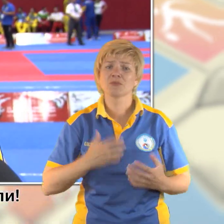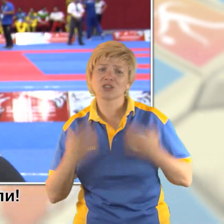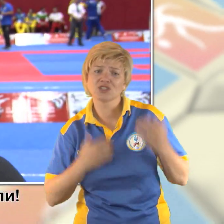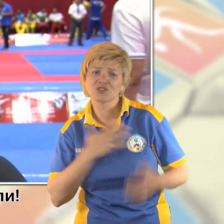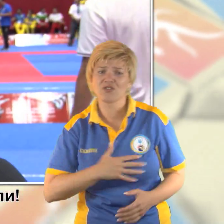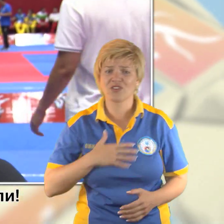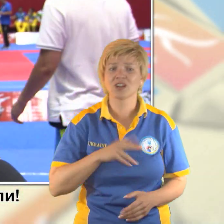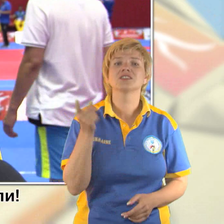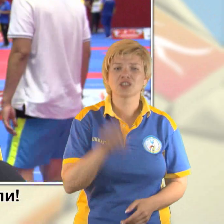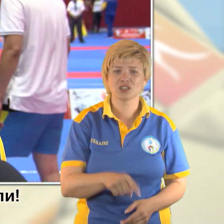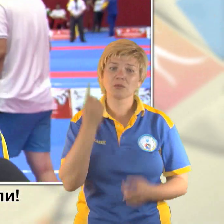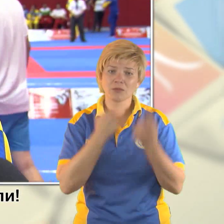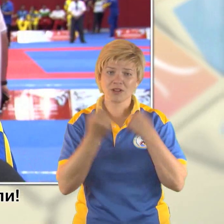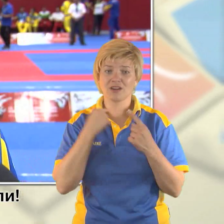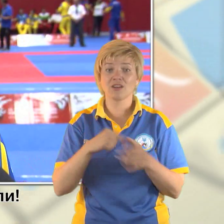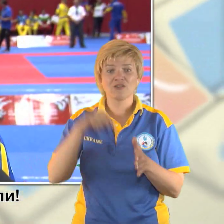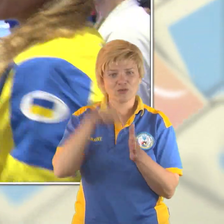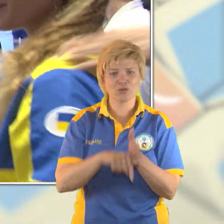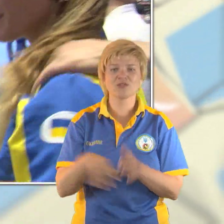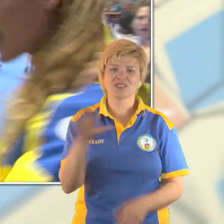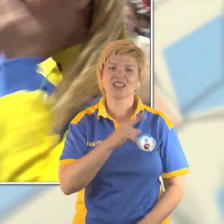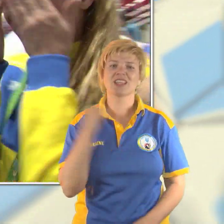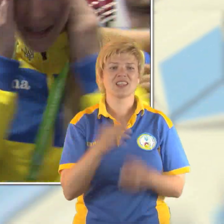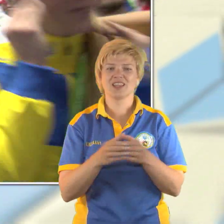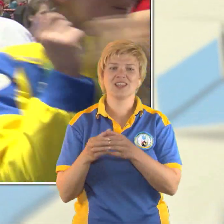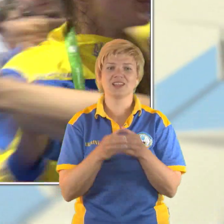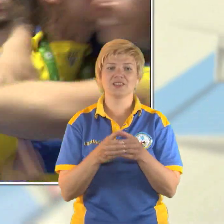плакали. Внутрішні, вони всі в місті.